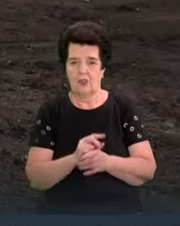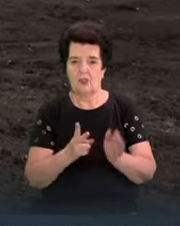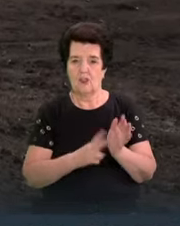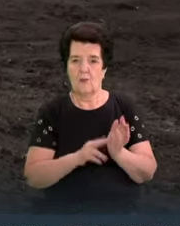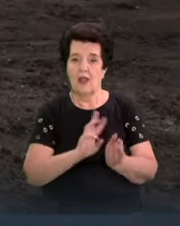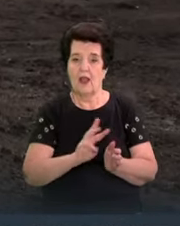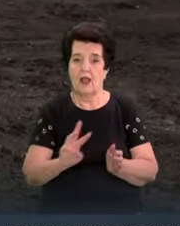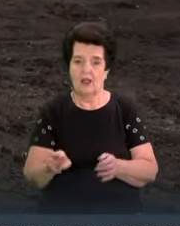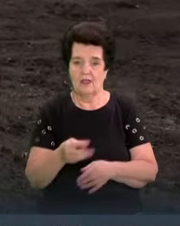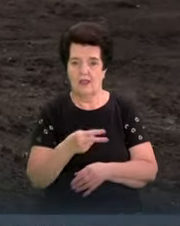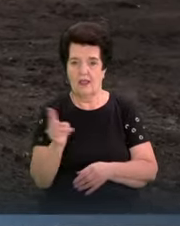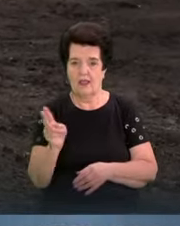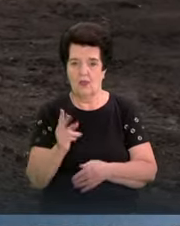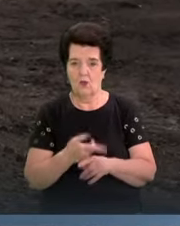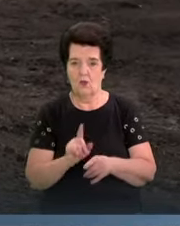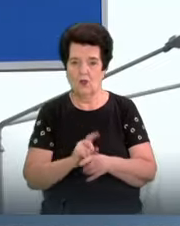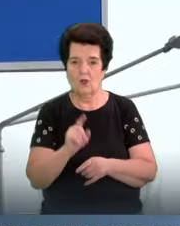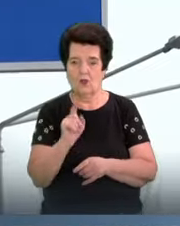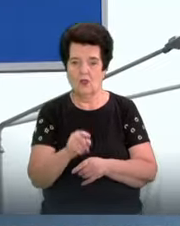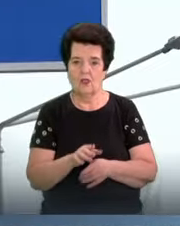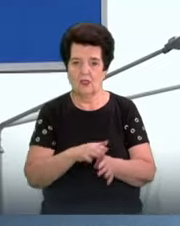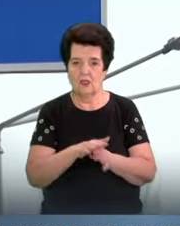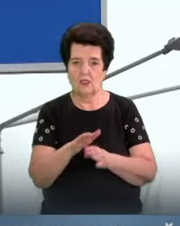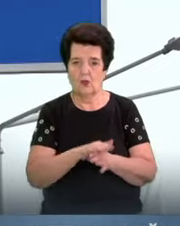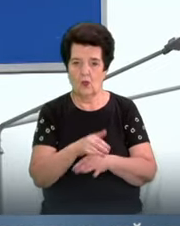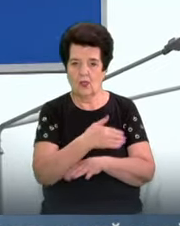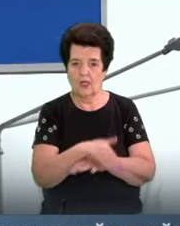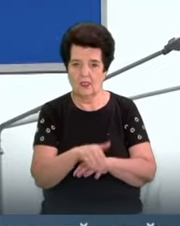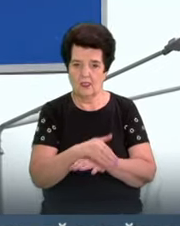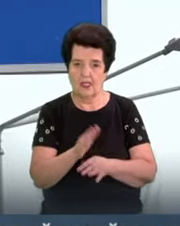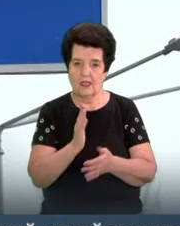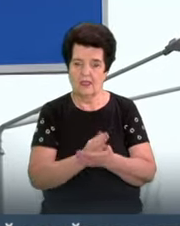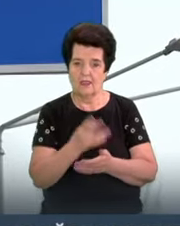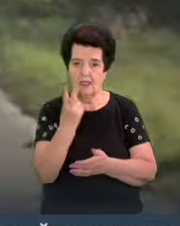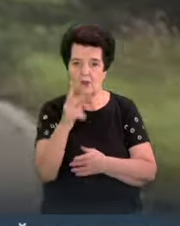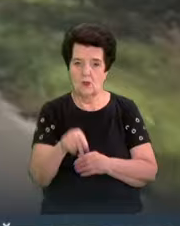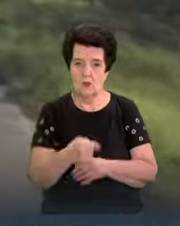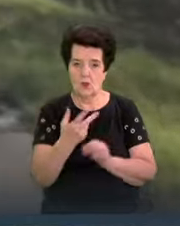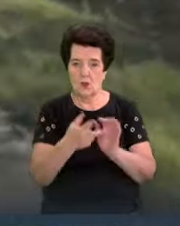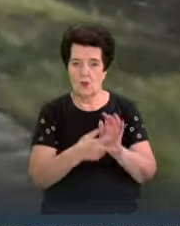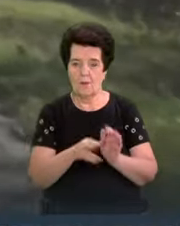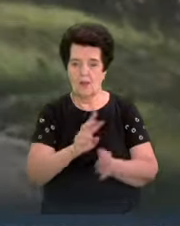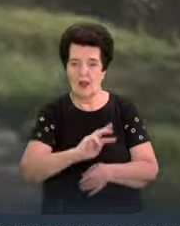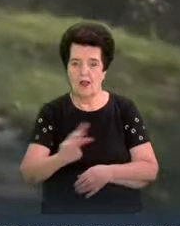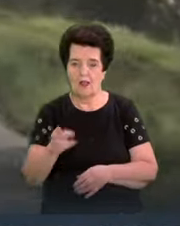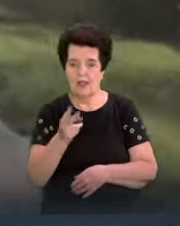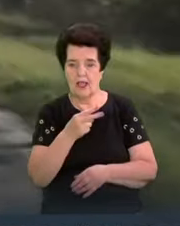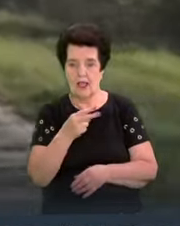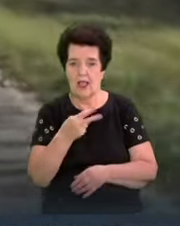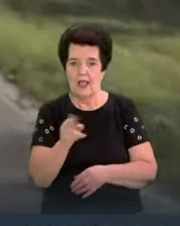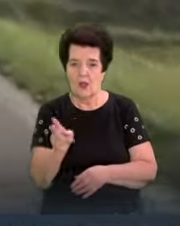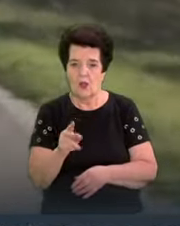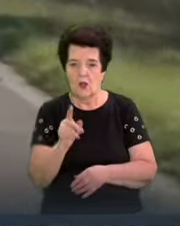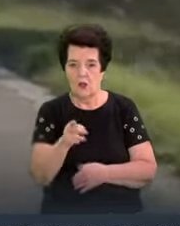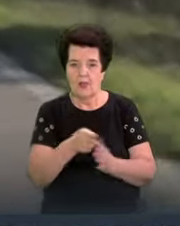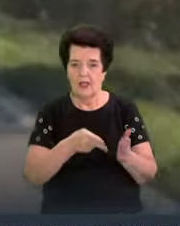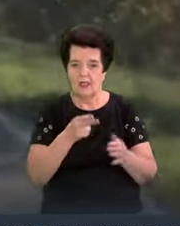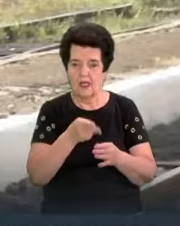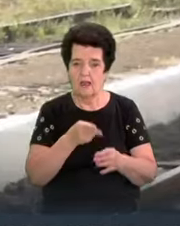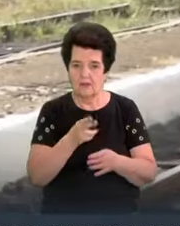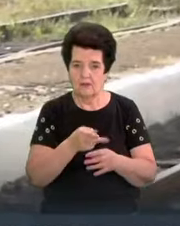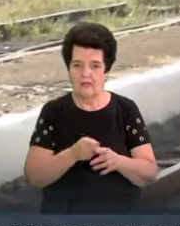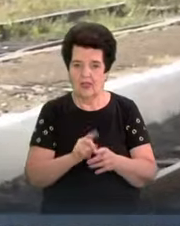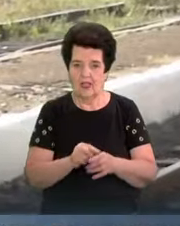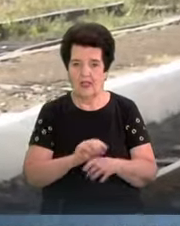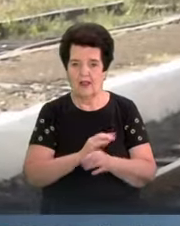euro, iar estimările construcției întregului tronson de autostradă este de 2,8 miliarde de euro. Pentru cale ferată de înaltă